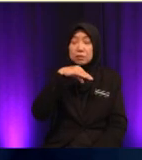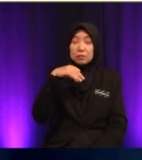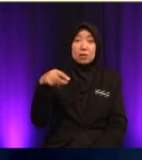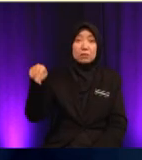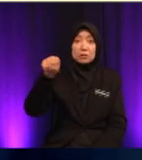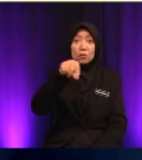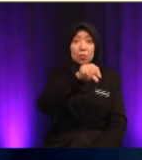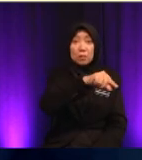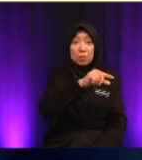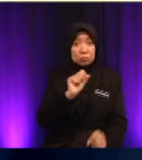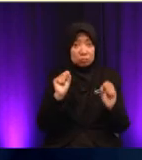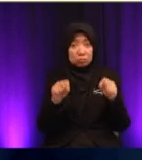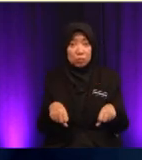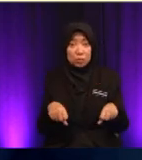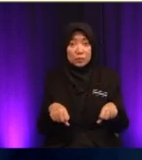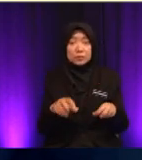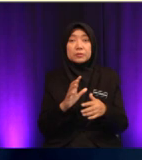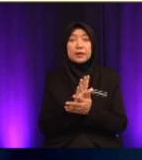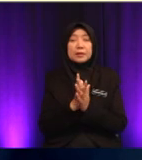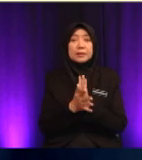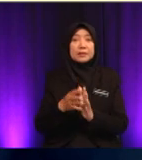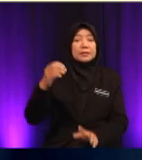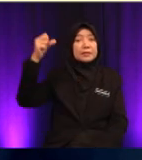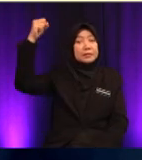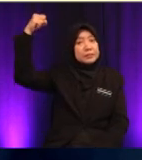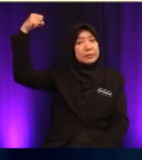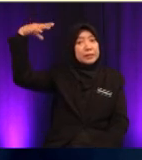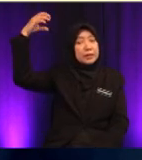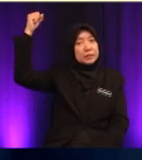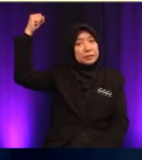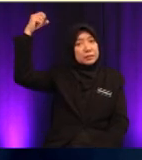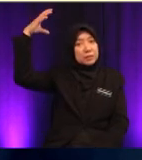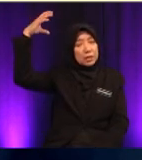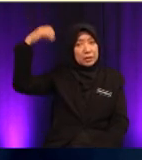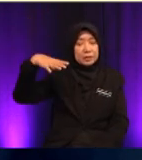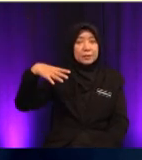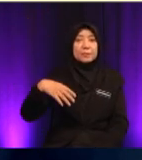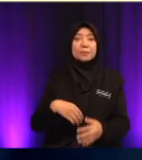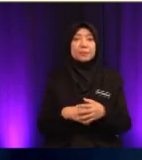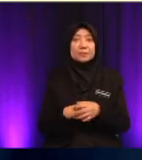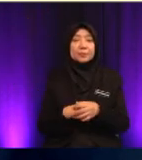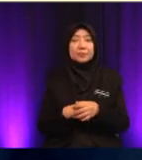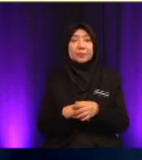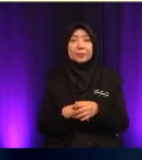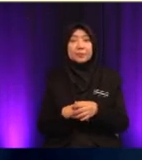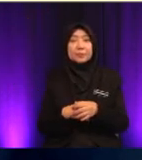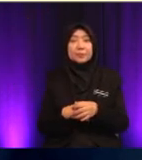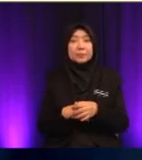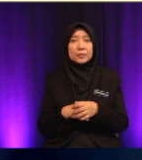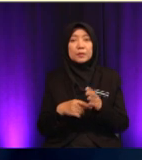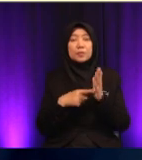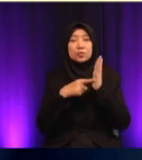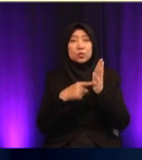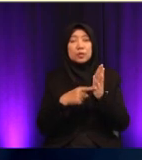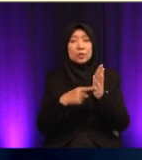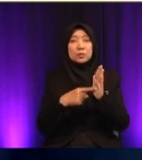gelombang jadi sinar cahaya melalui dua celah akan mengalami pembelahan dan intervieres yang tadinya ini menunjukkan cahaya